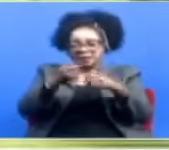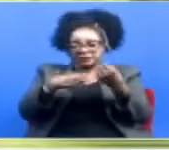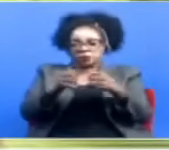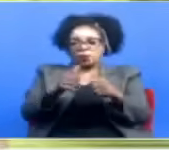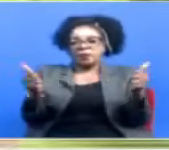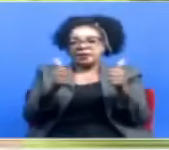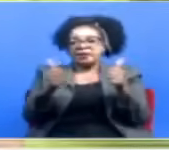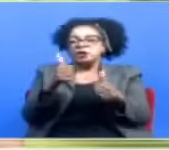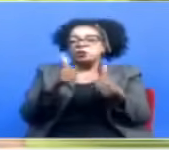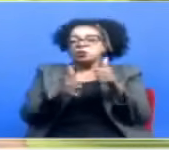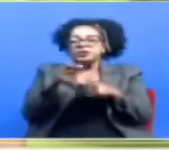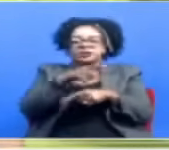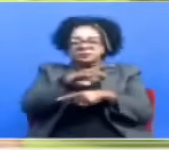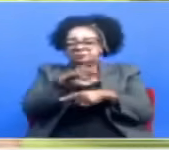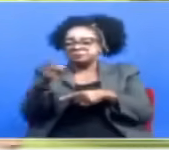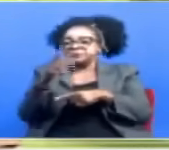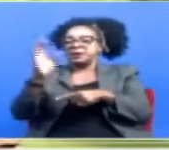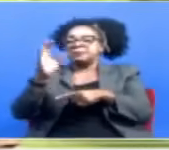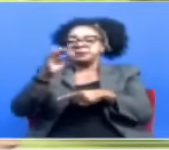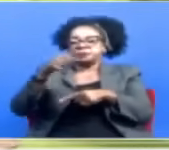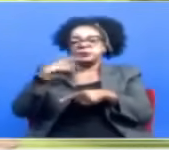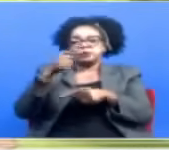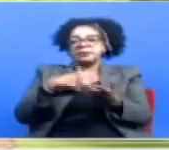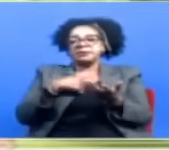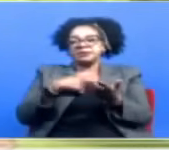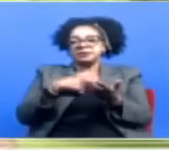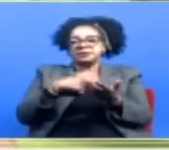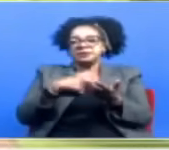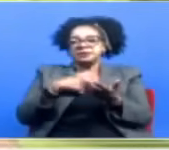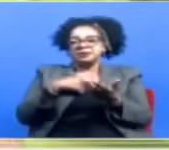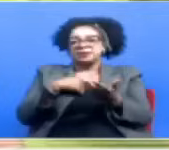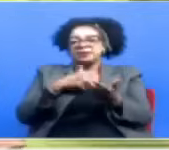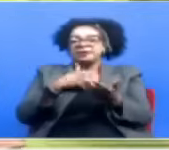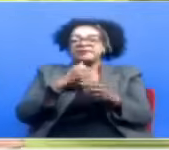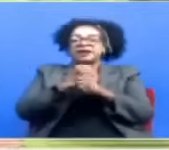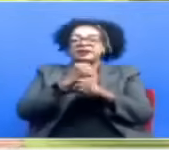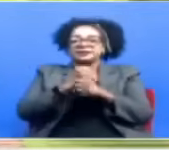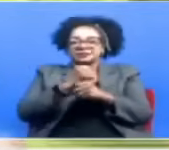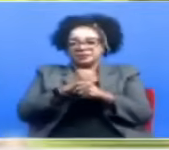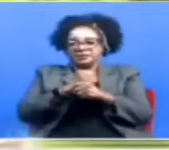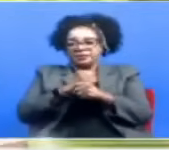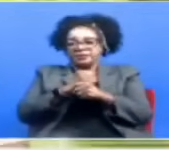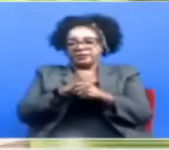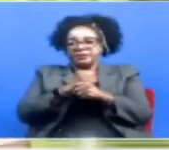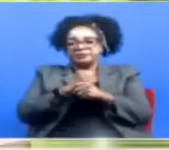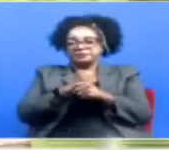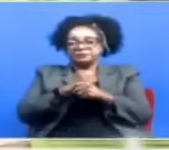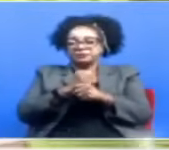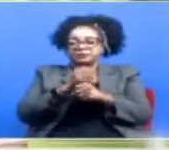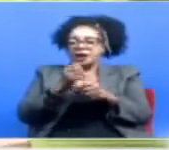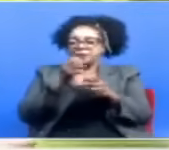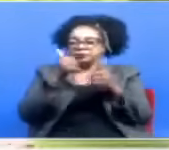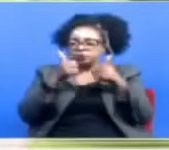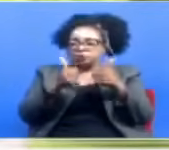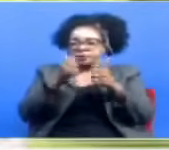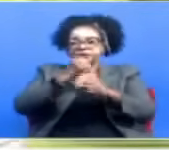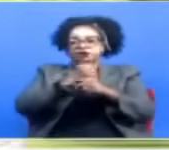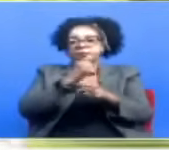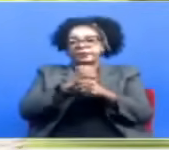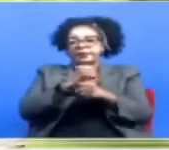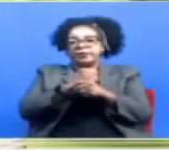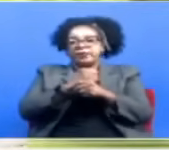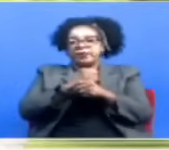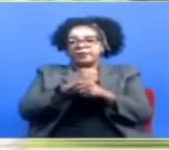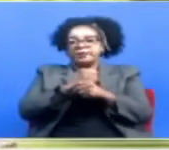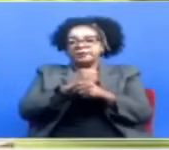of those cabinet can you tell me that they have done outstanding performance before the call